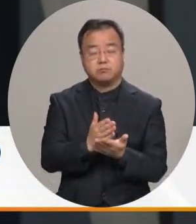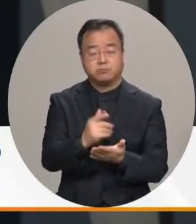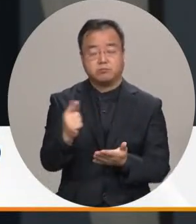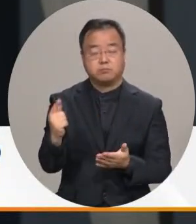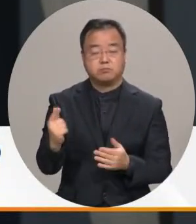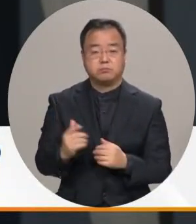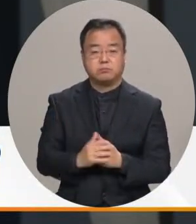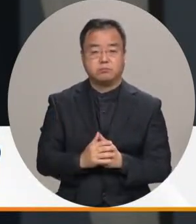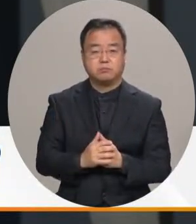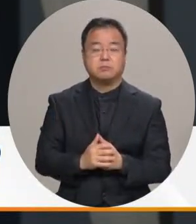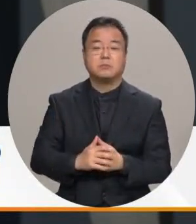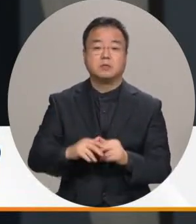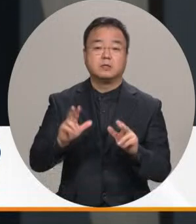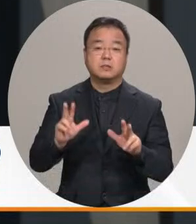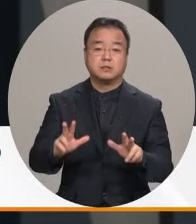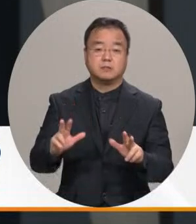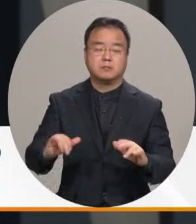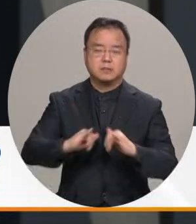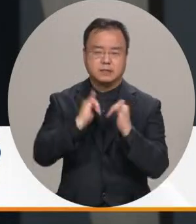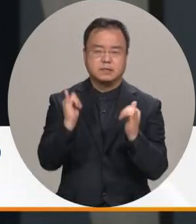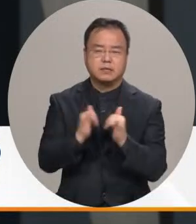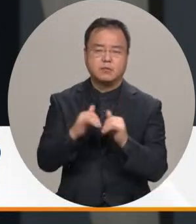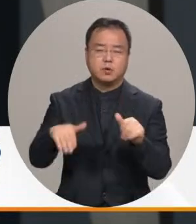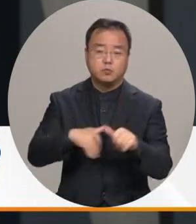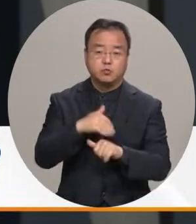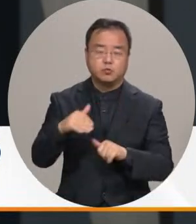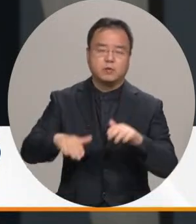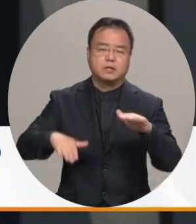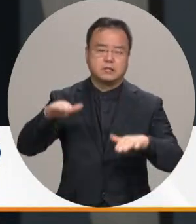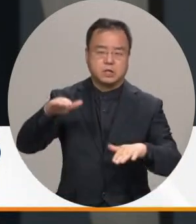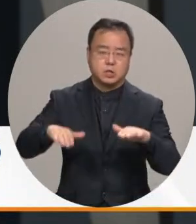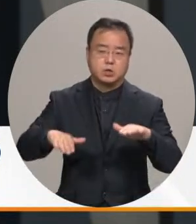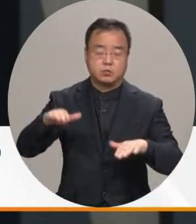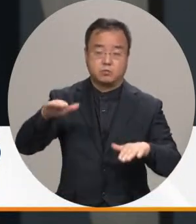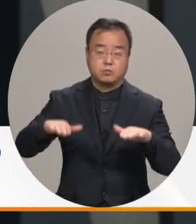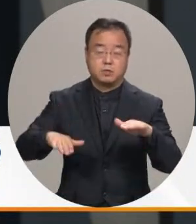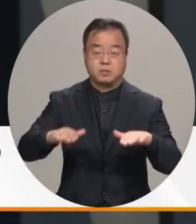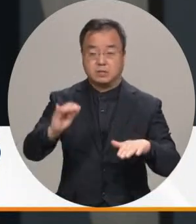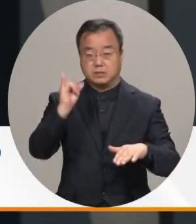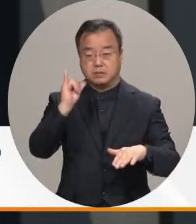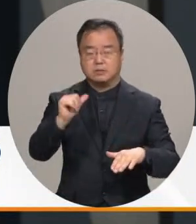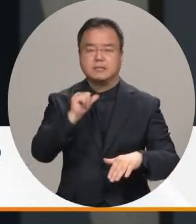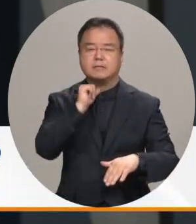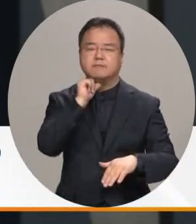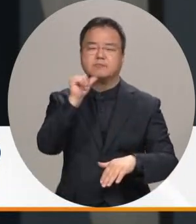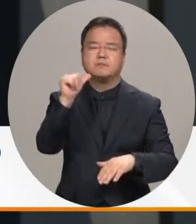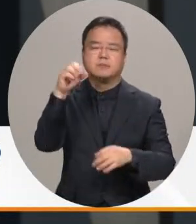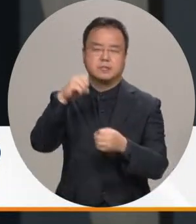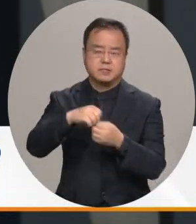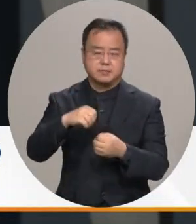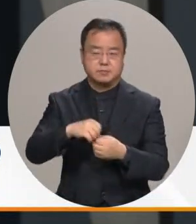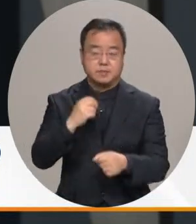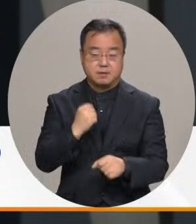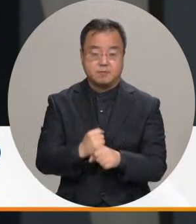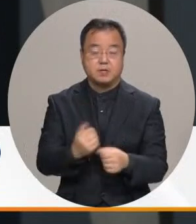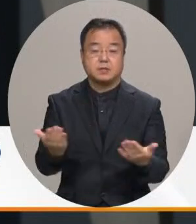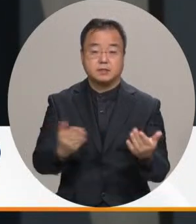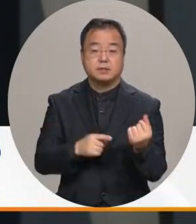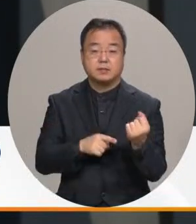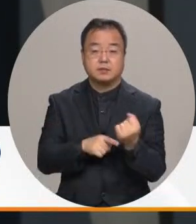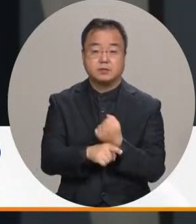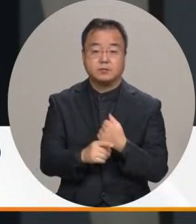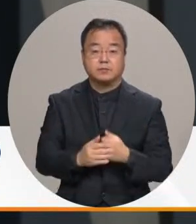있고요. 현재는 사회 구조 자체가 불평등한 것 자체가 빈곤 대물림을 만드는 원인이라고 볼 수